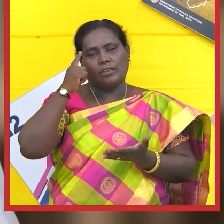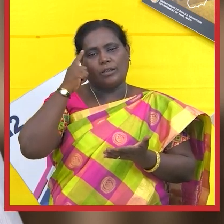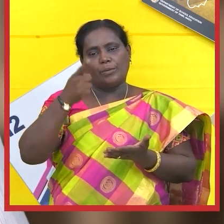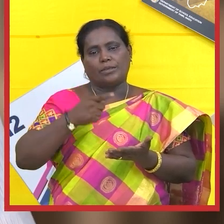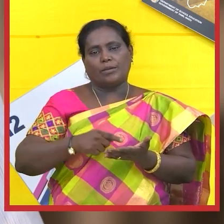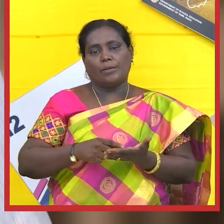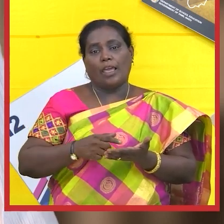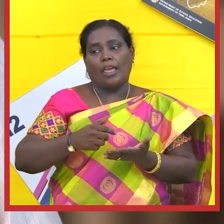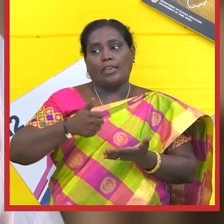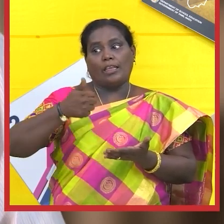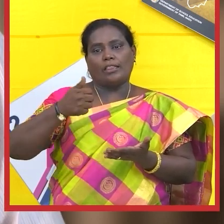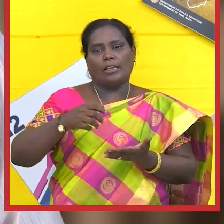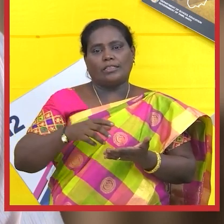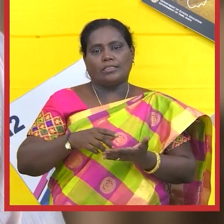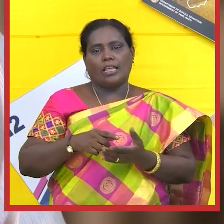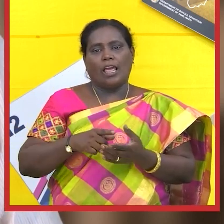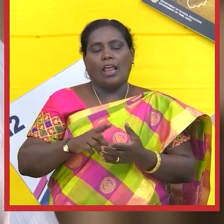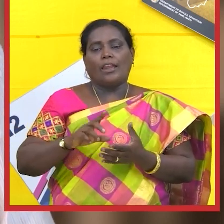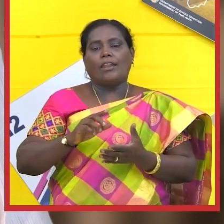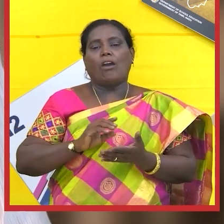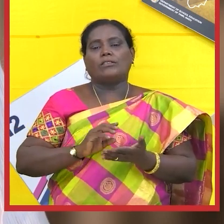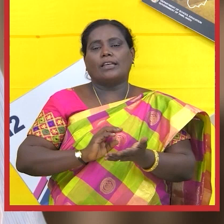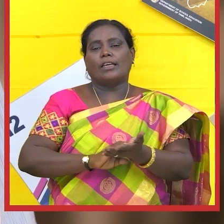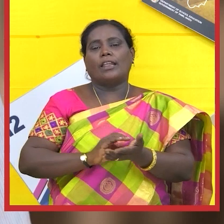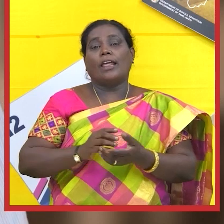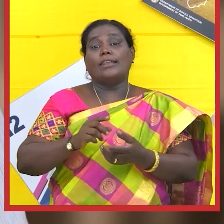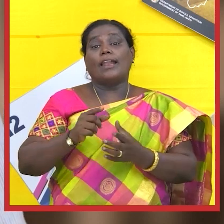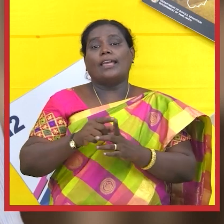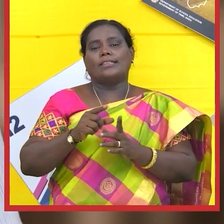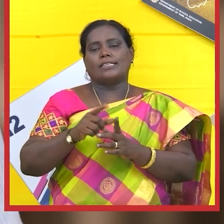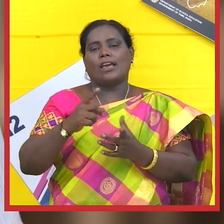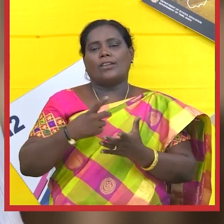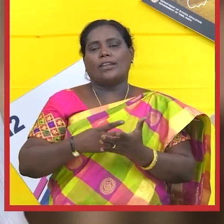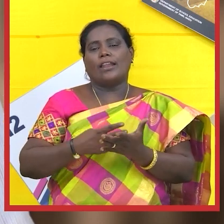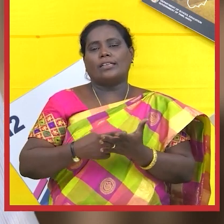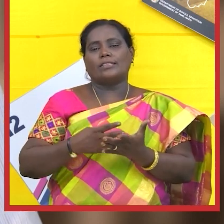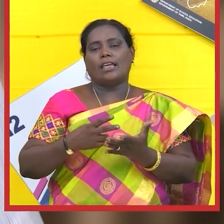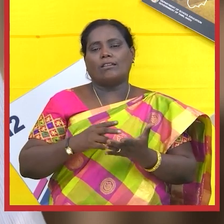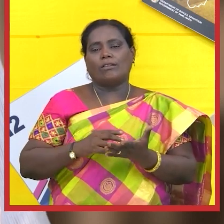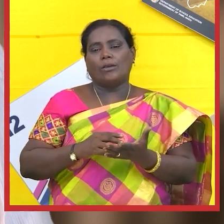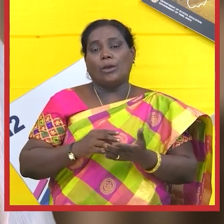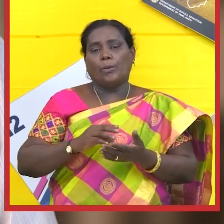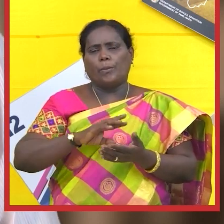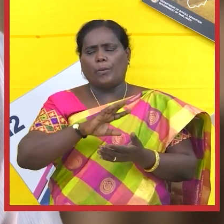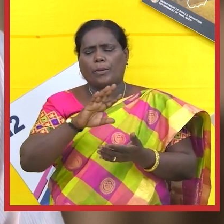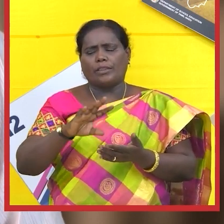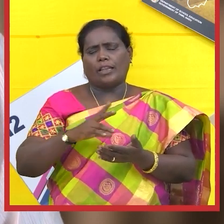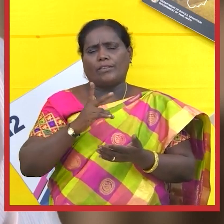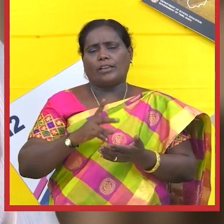நினைவுபடுத்துகிறேன் நீதிக்கட்சி டாக்டர் நடேசனார் சர் பி டி தியாகராயர் டி எம் நாயர் போன்ற